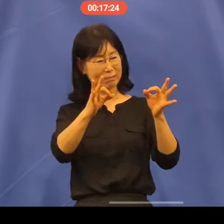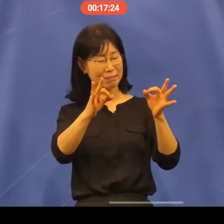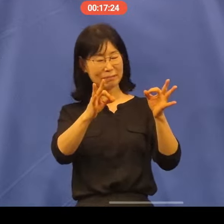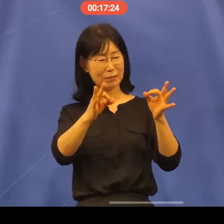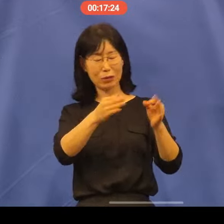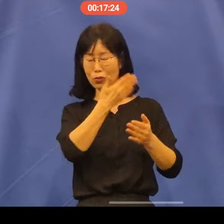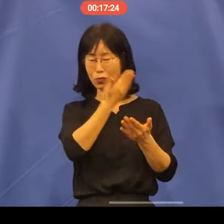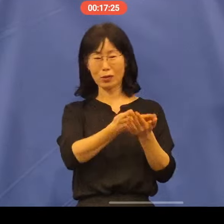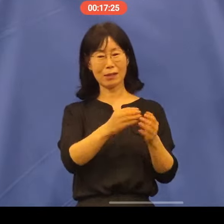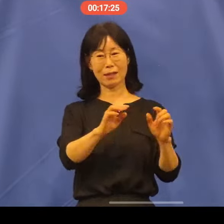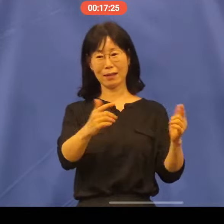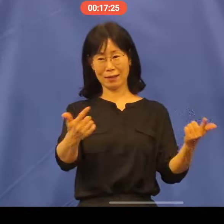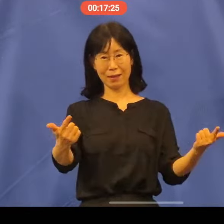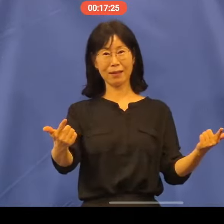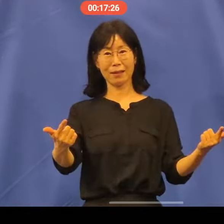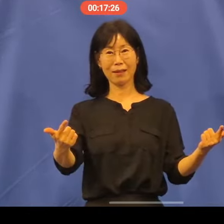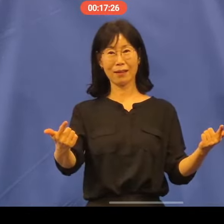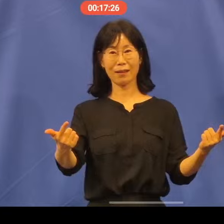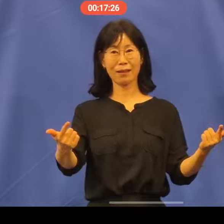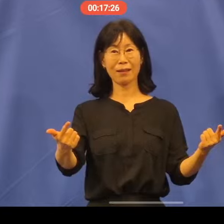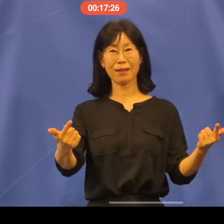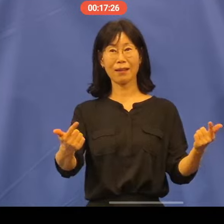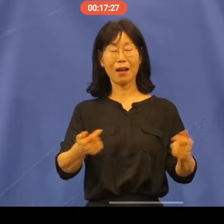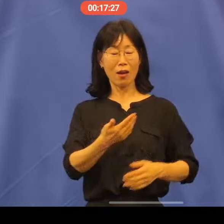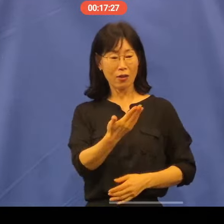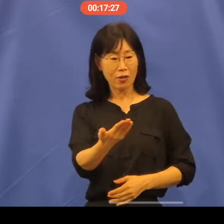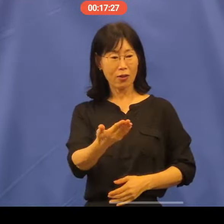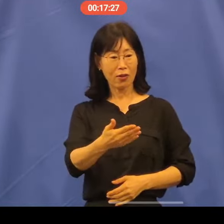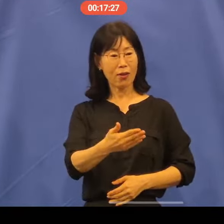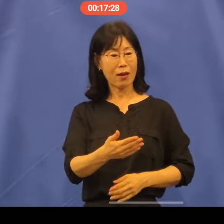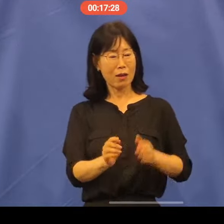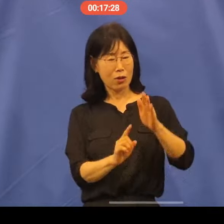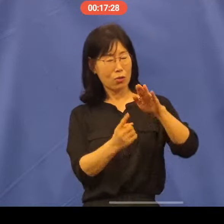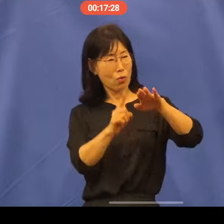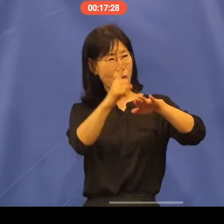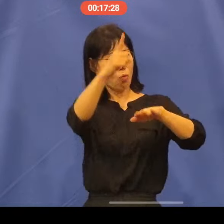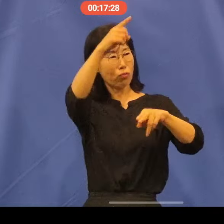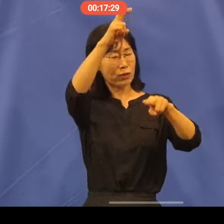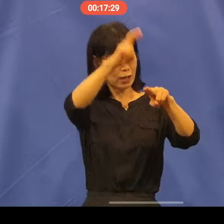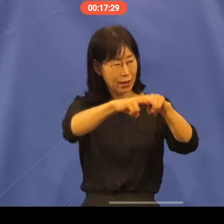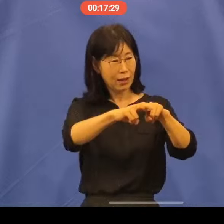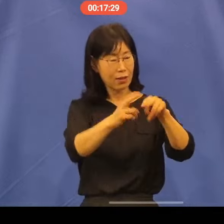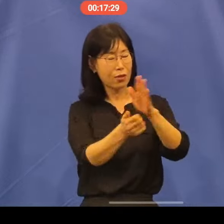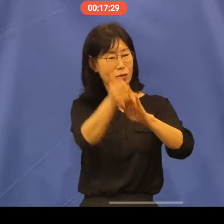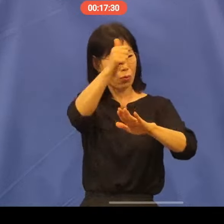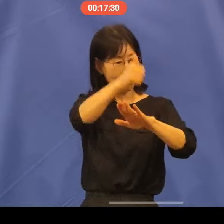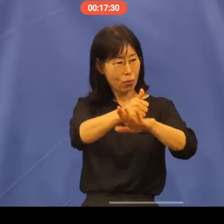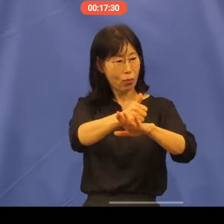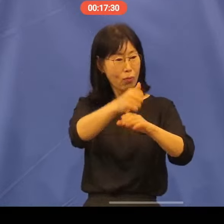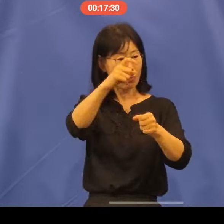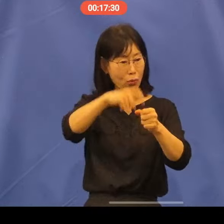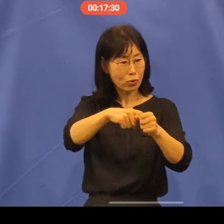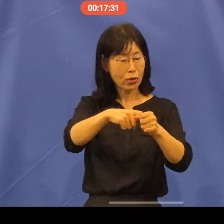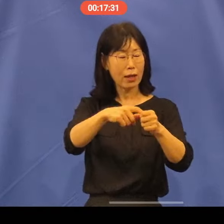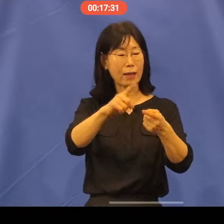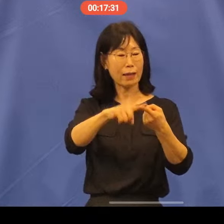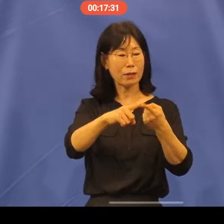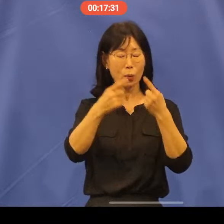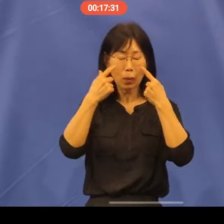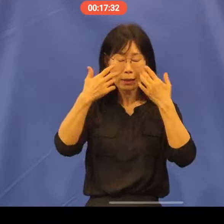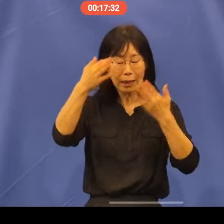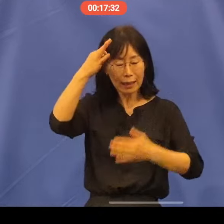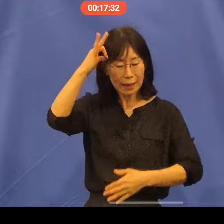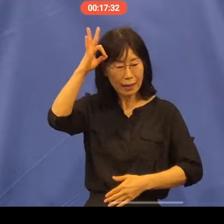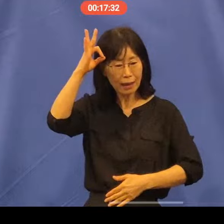아니에요. 너가 그 일을 왜 하느냐는 거예요. 너가 그 자리에 왜 앉았느냐, 왜 거기에 서 있느냐는 거예요. 이걸 묻는